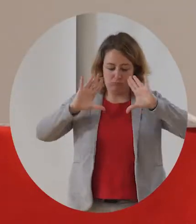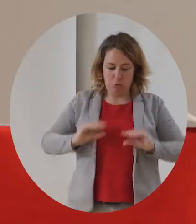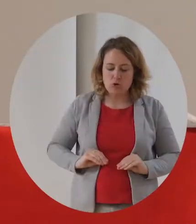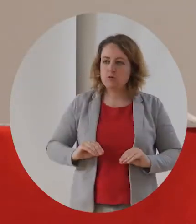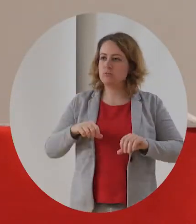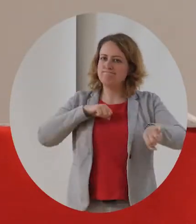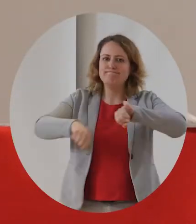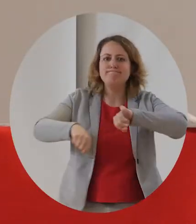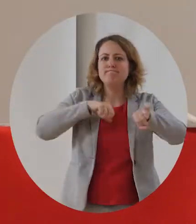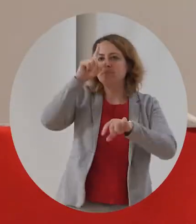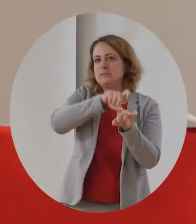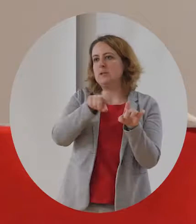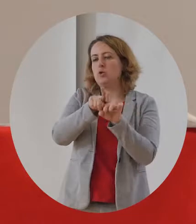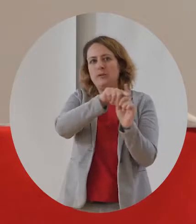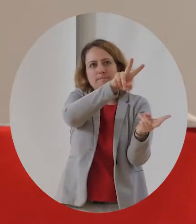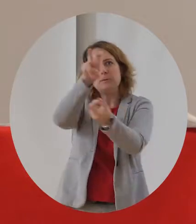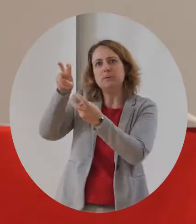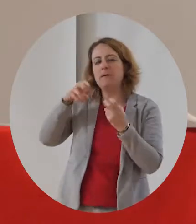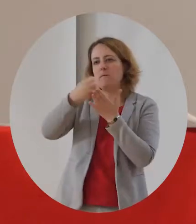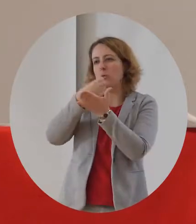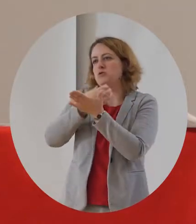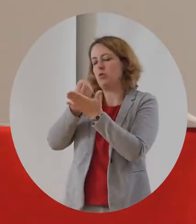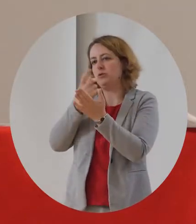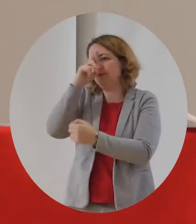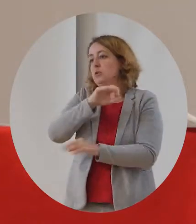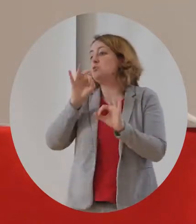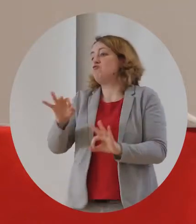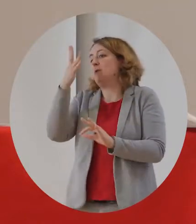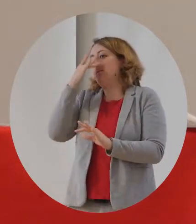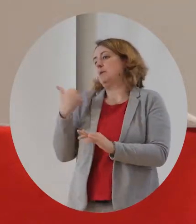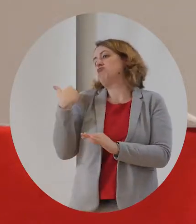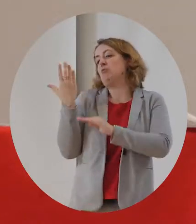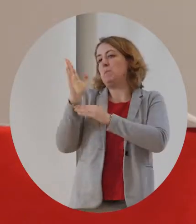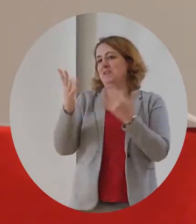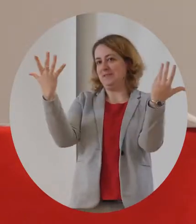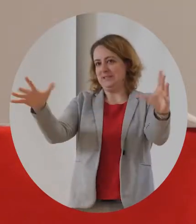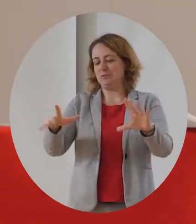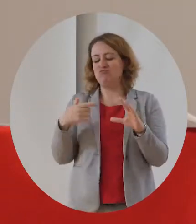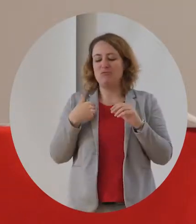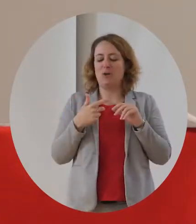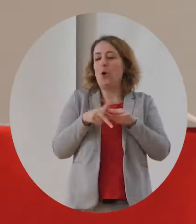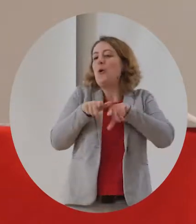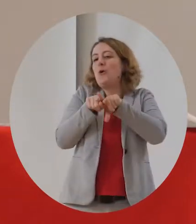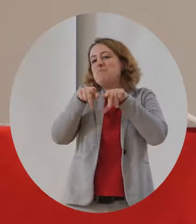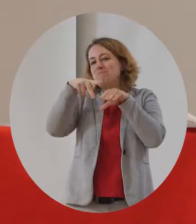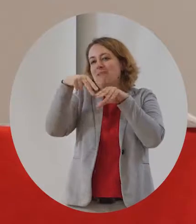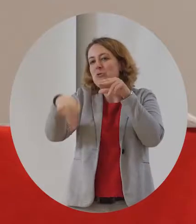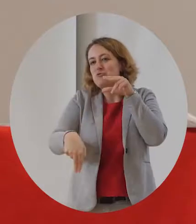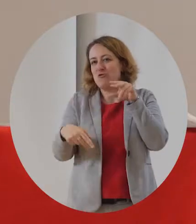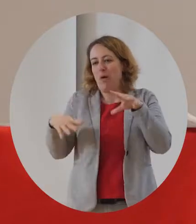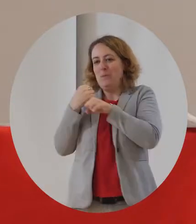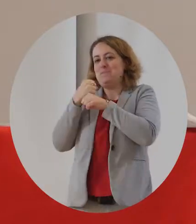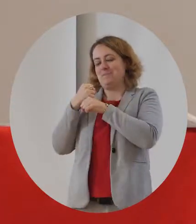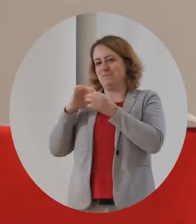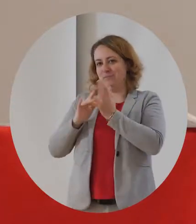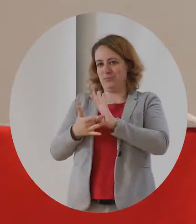la prise d'informations visuelles de l'enfant sourd. Mais tout ça, nous venons de le voir avec Elisabeth. C'est histoire de faire une introduction que je vous dis tout ça,